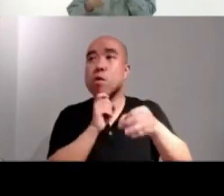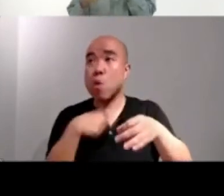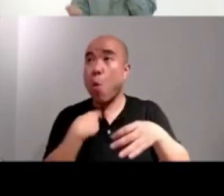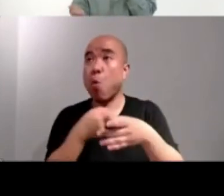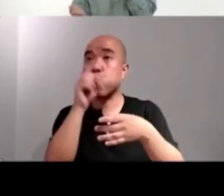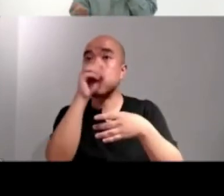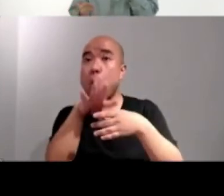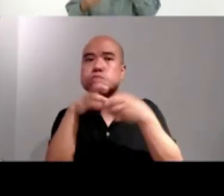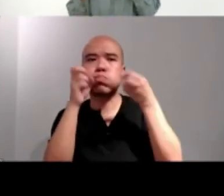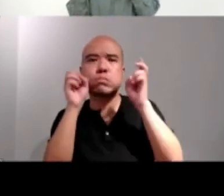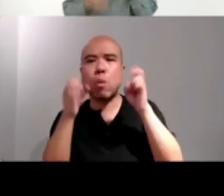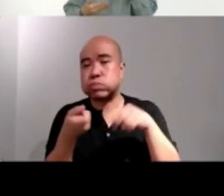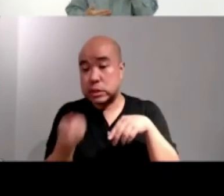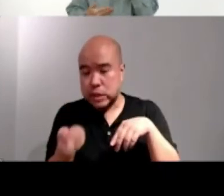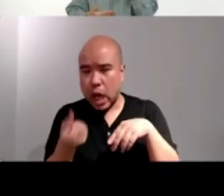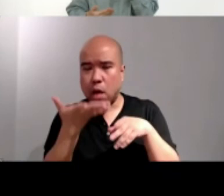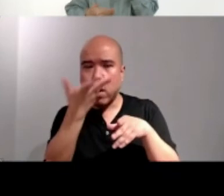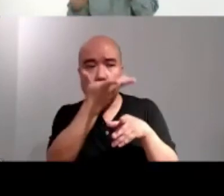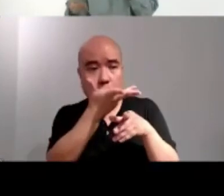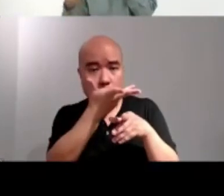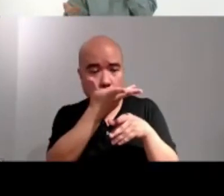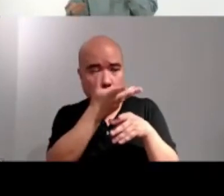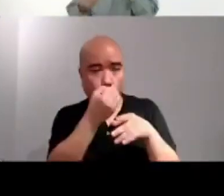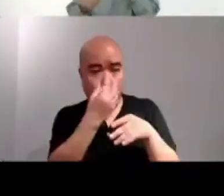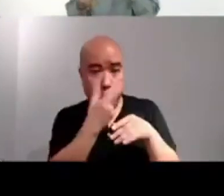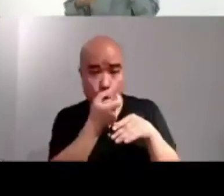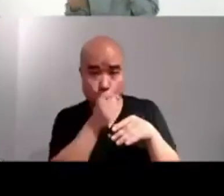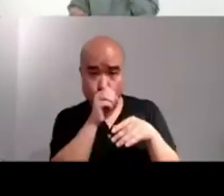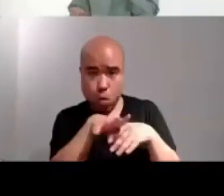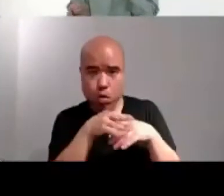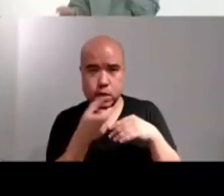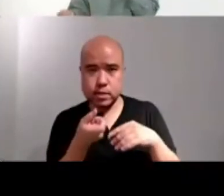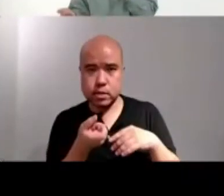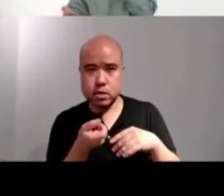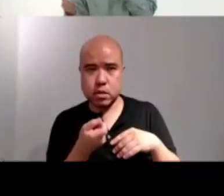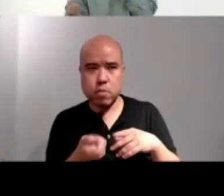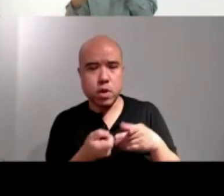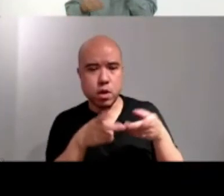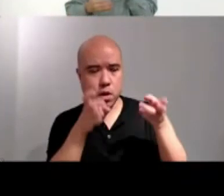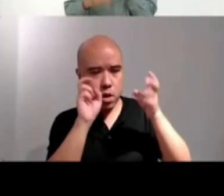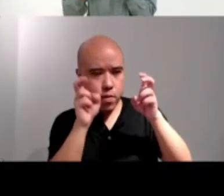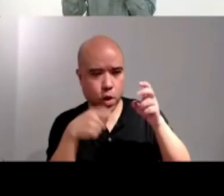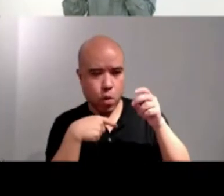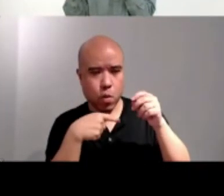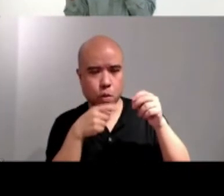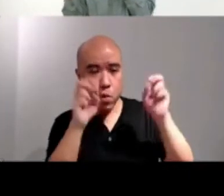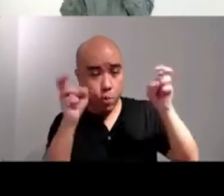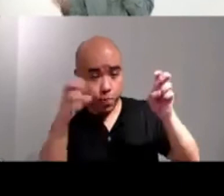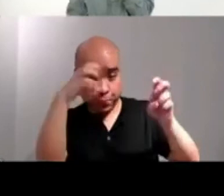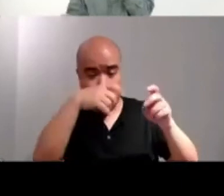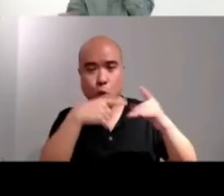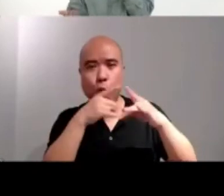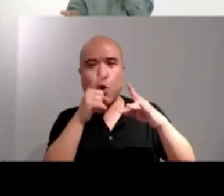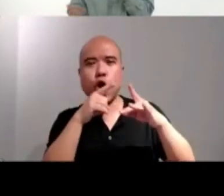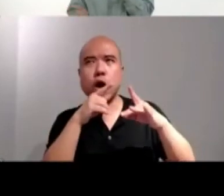佢可能好簡單，喺香港講嘅就係話。可能有一句就是说、我们会被同一块石头绊